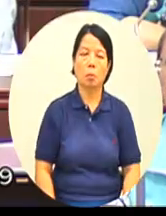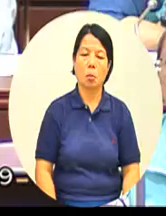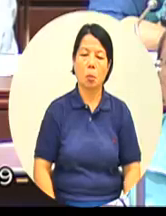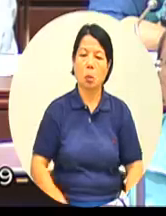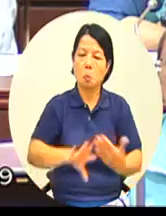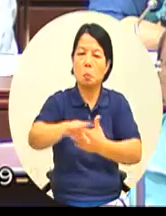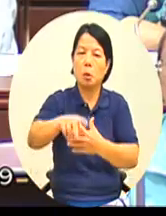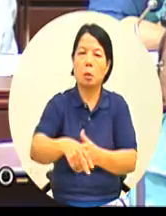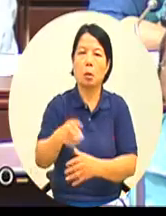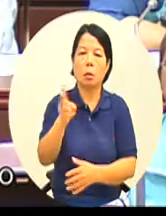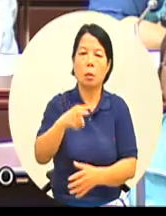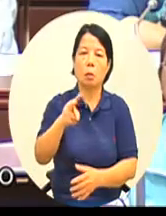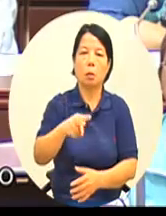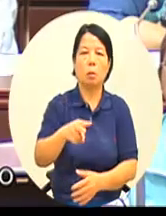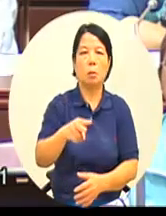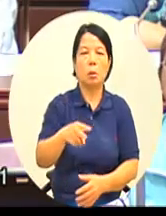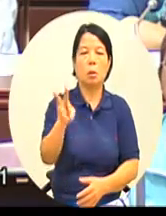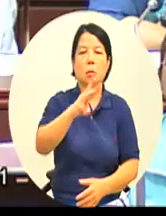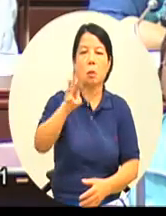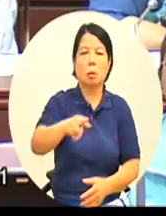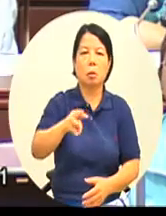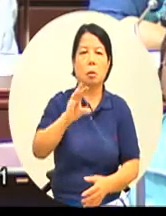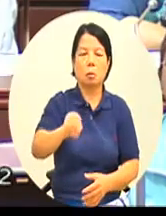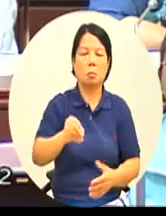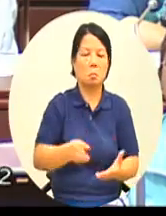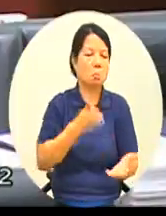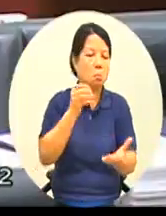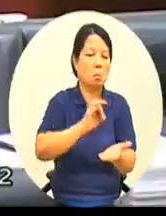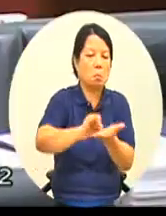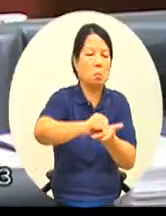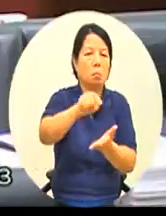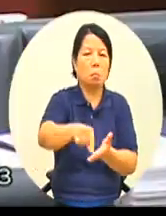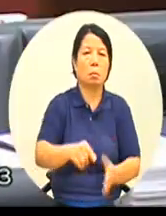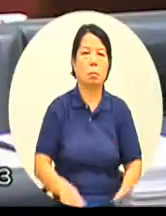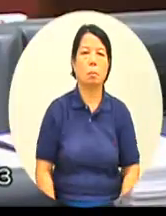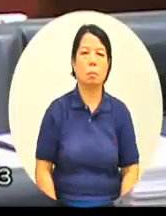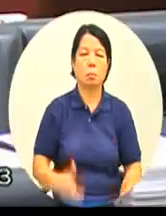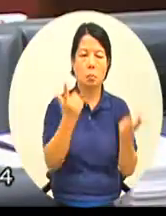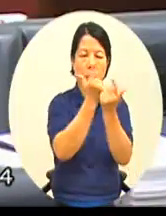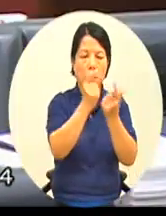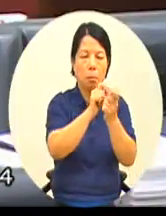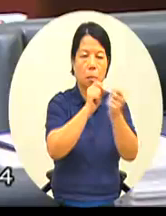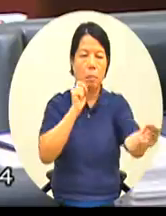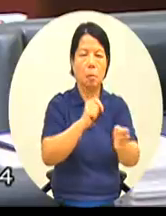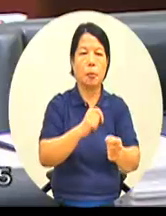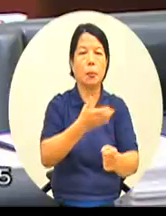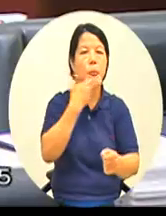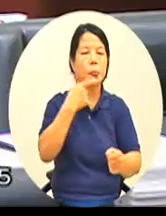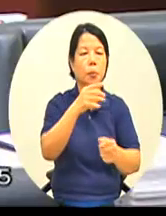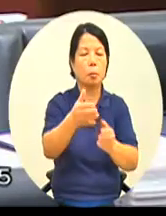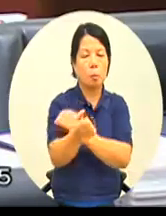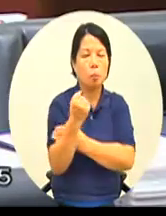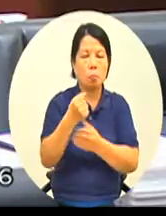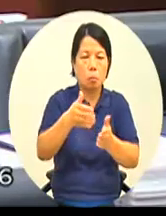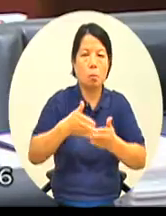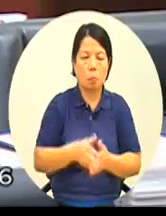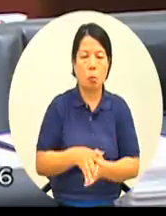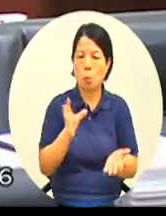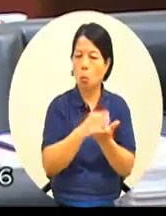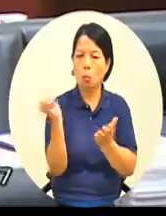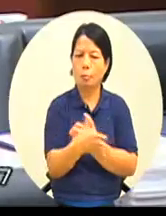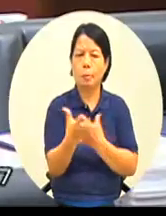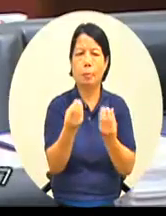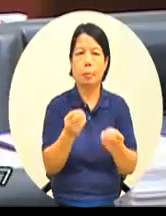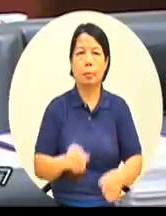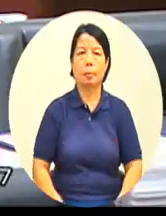的投资规模， 事实上是。所以我希望北长青还要继续努力，然后因为真的 我们没有完全放弃， 以你